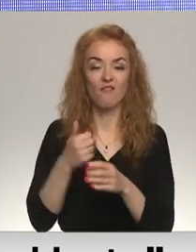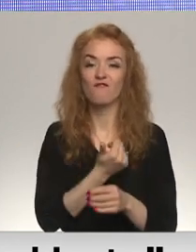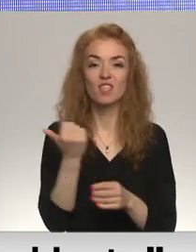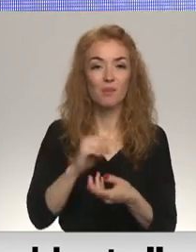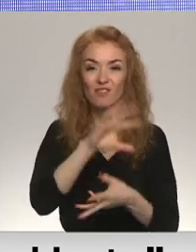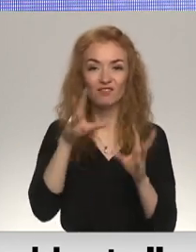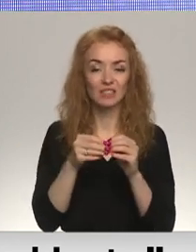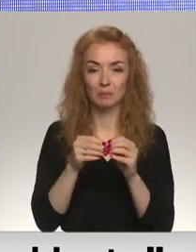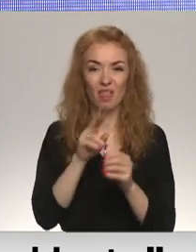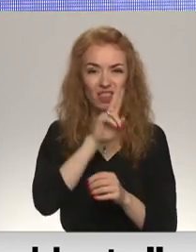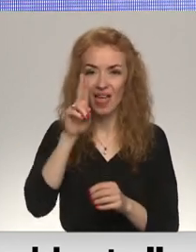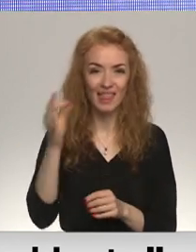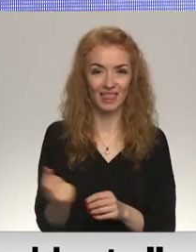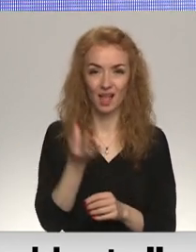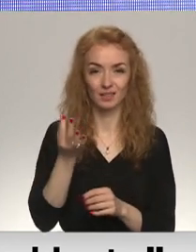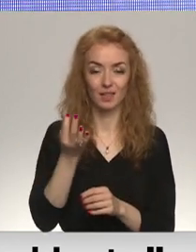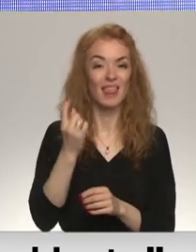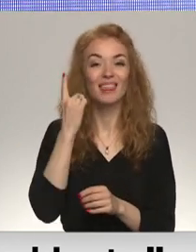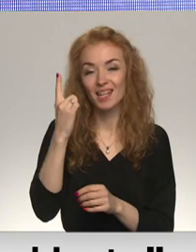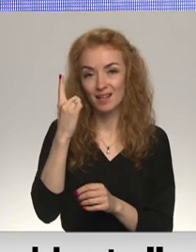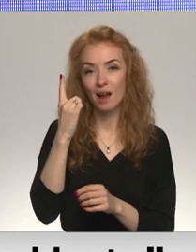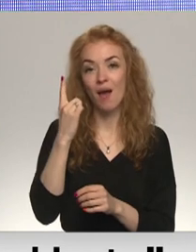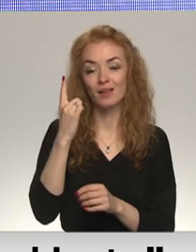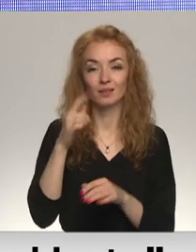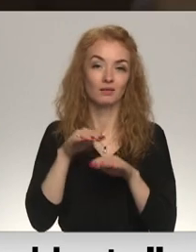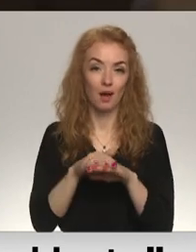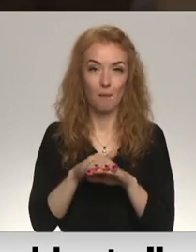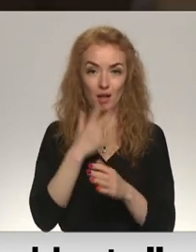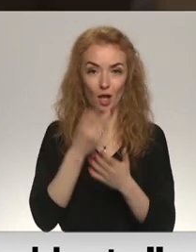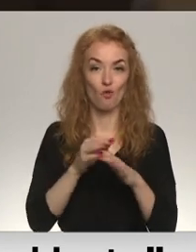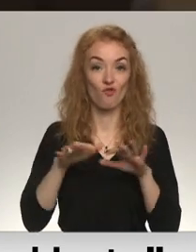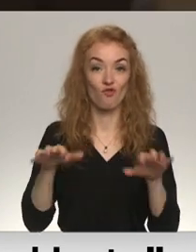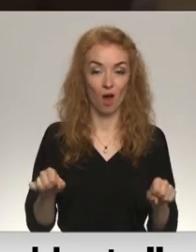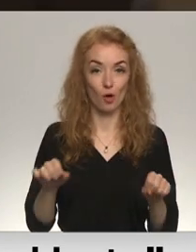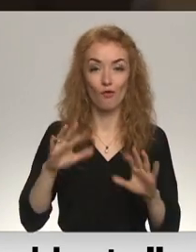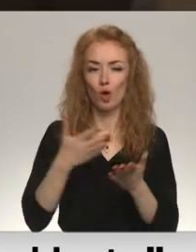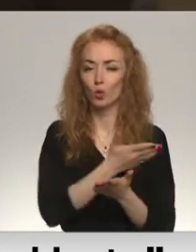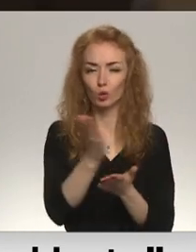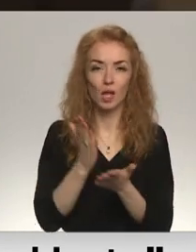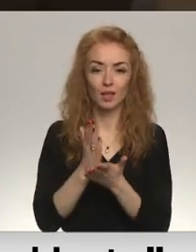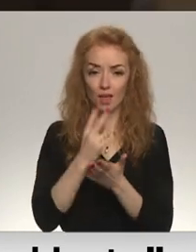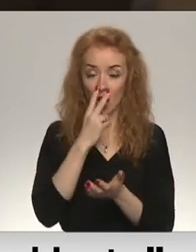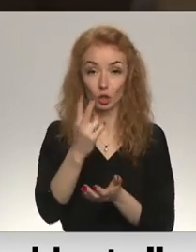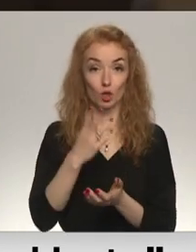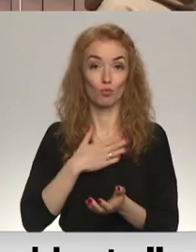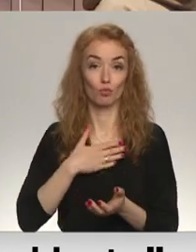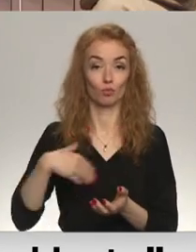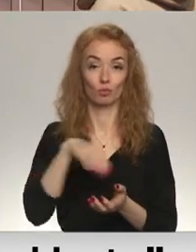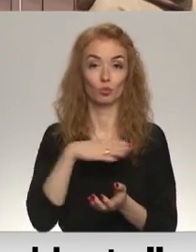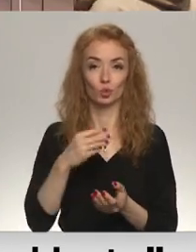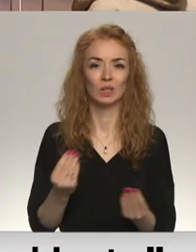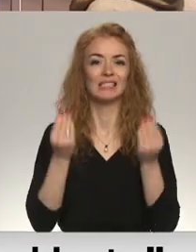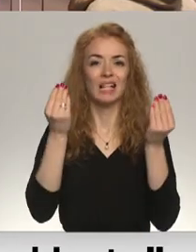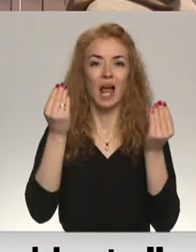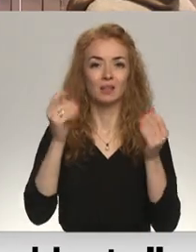vispār nekas cits neinteresē, kā vien noturēties pie varas. Vai jūs esat redzējuši, ka mūsu izcilais tā saucamais